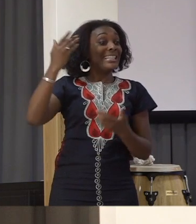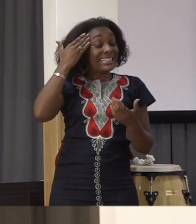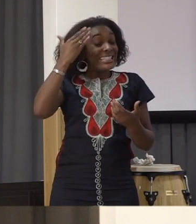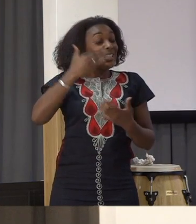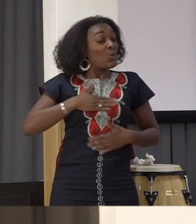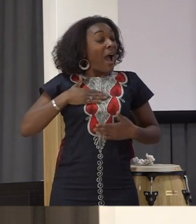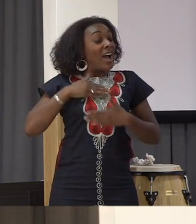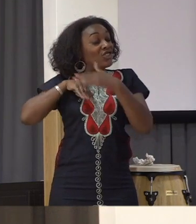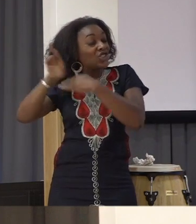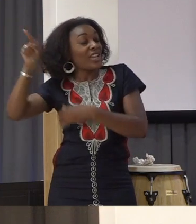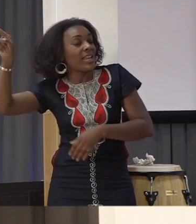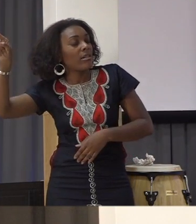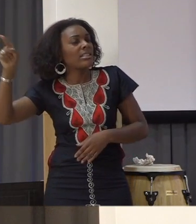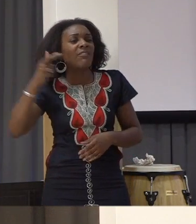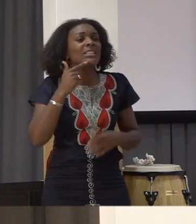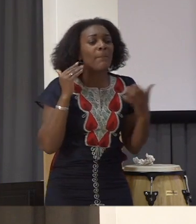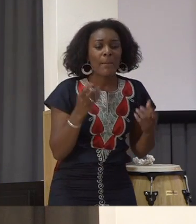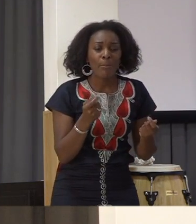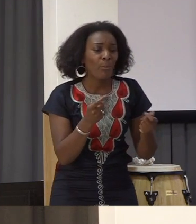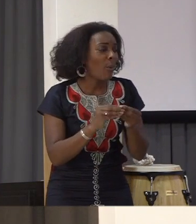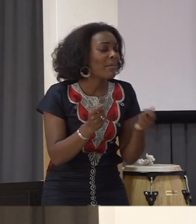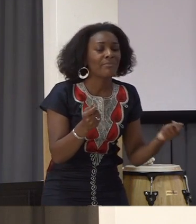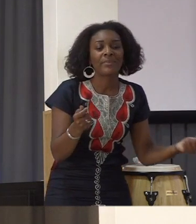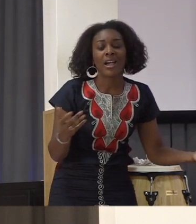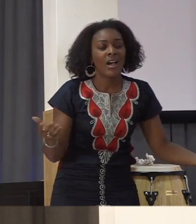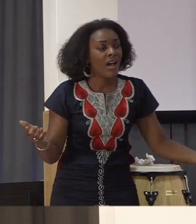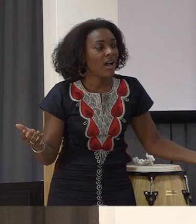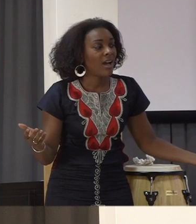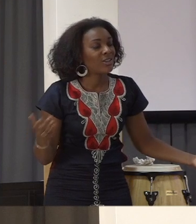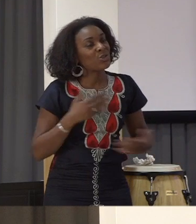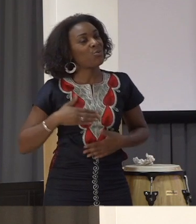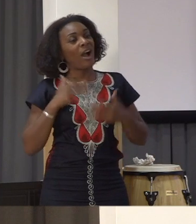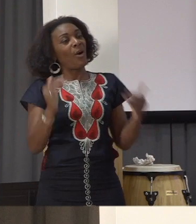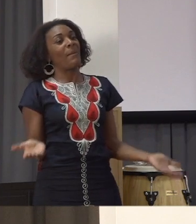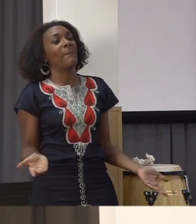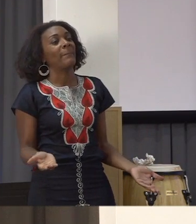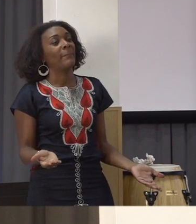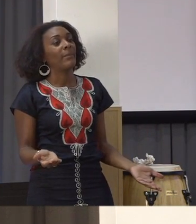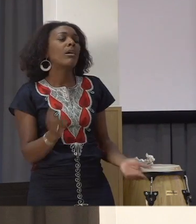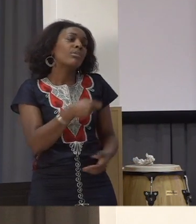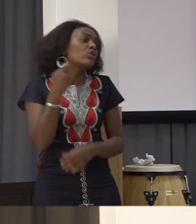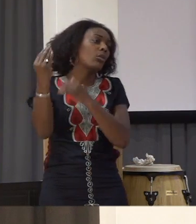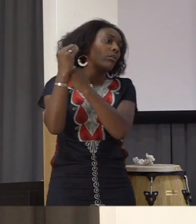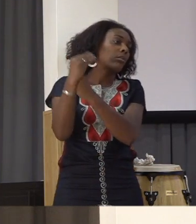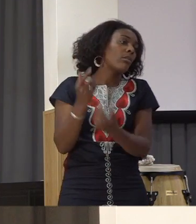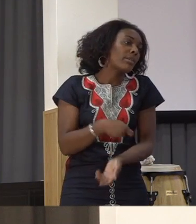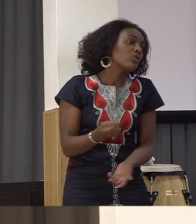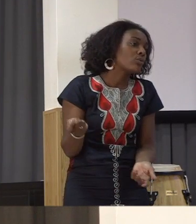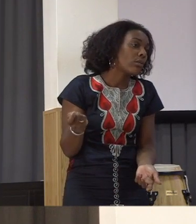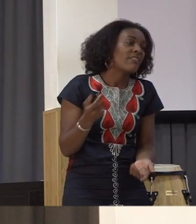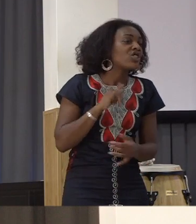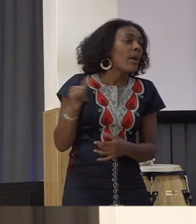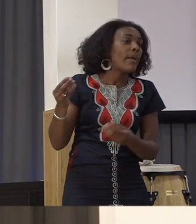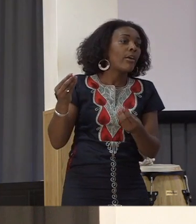te réjouir dans la famine. Merci Seigneur. Alors Dieu, dans sa grâce, nous nourrit, évidemment, parce que nous valons plus que les oiseaux du ciel,